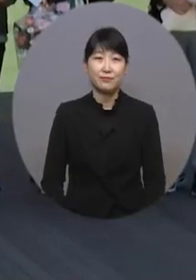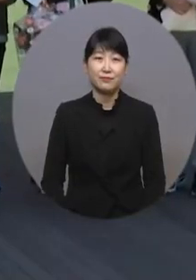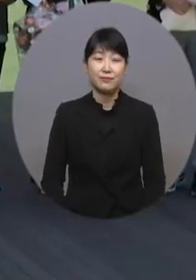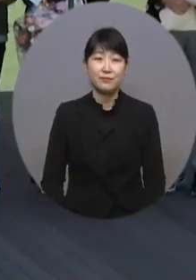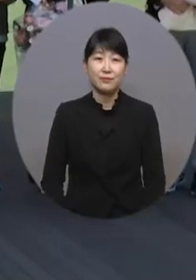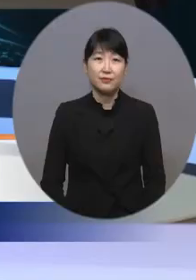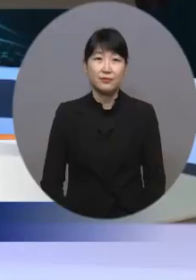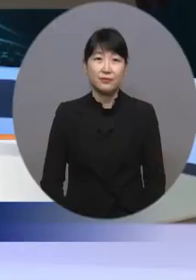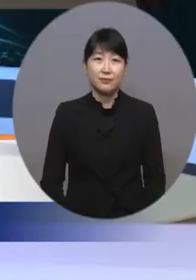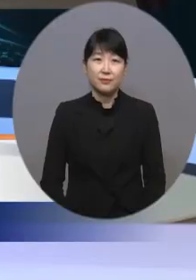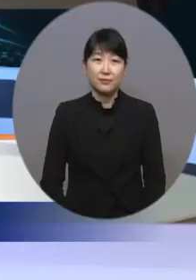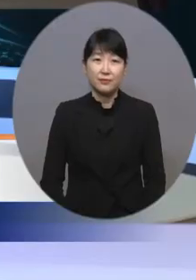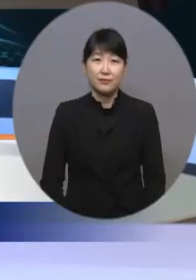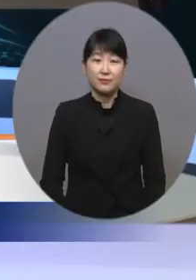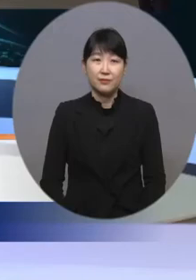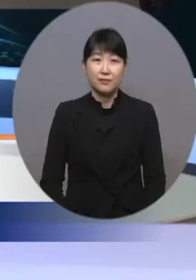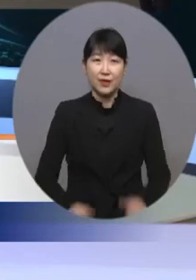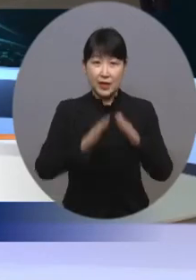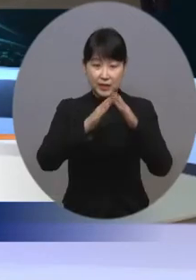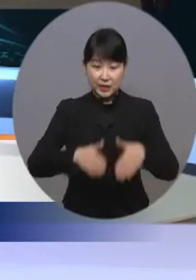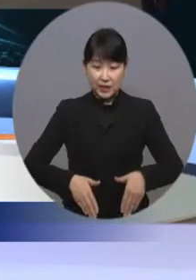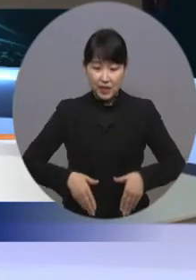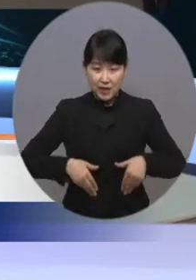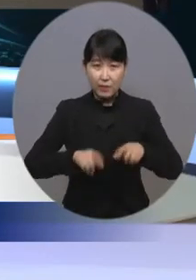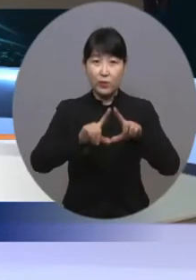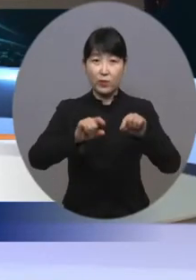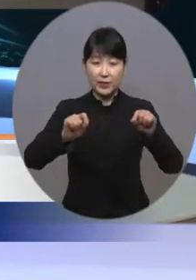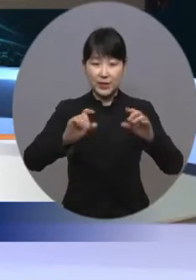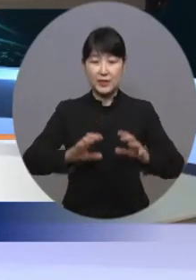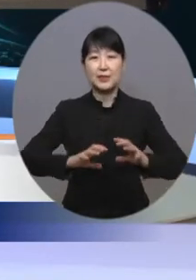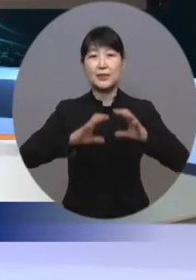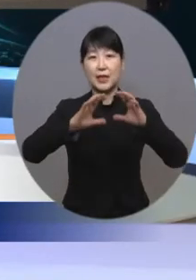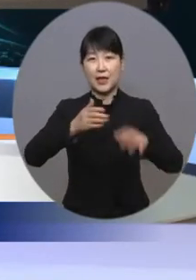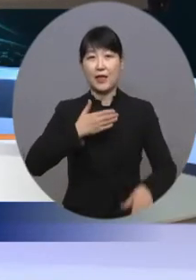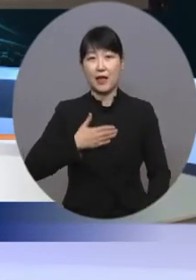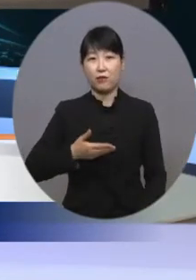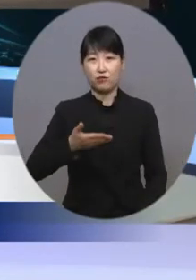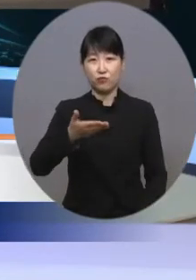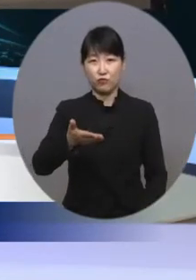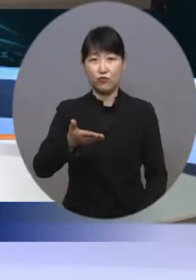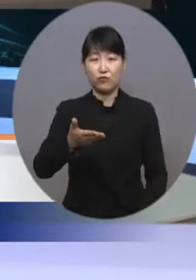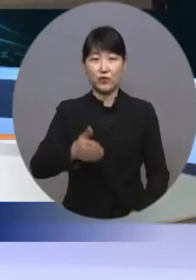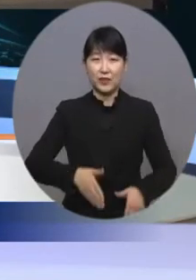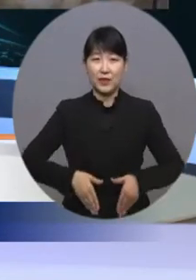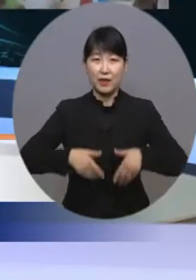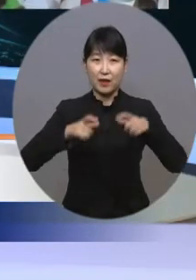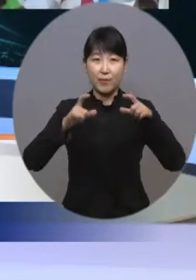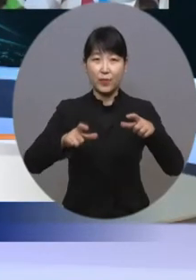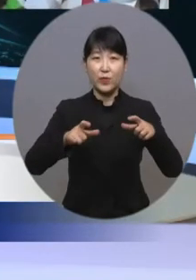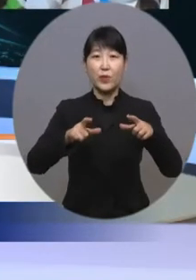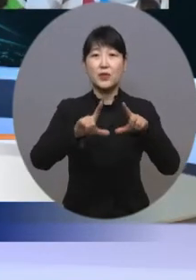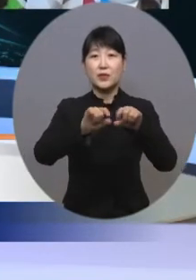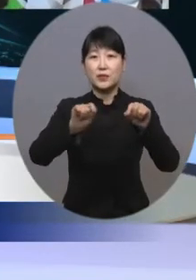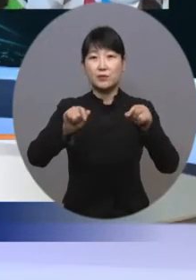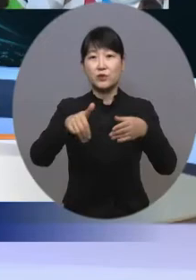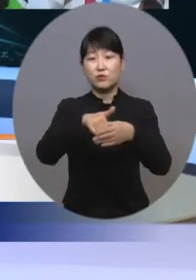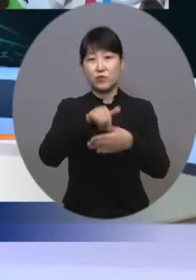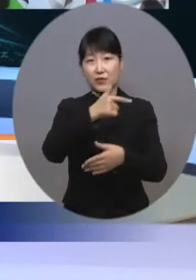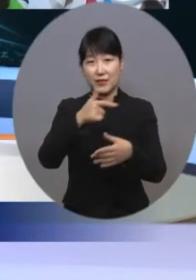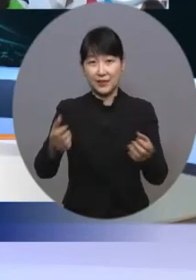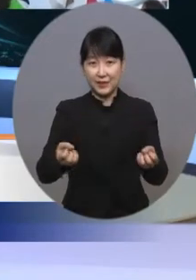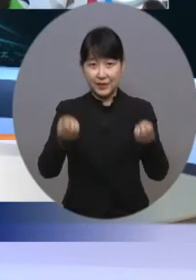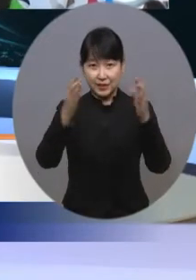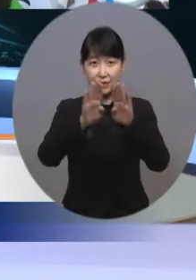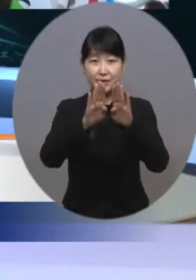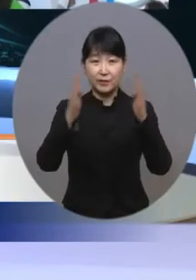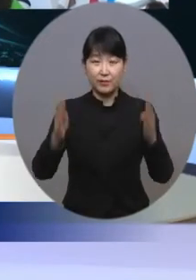황윤재입니다. 전라남도의 음식을 전 세계로 알리는 남도 음식문화 큰잔치가 열렸습니다. 17만